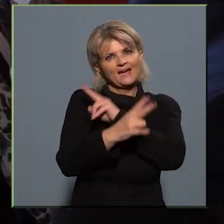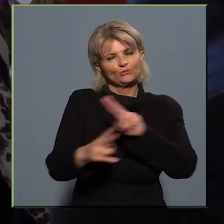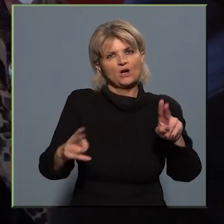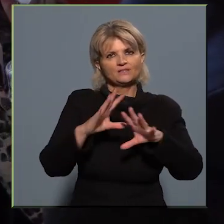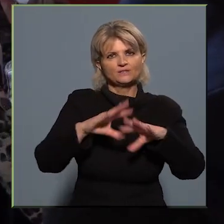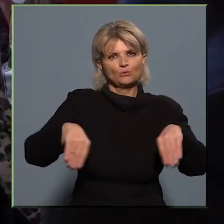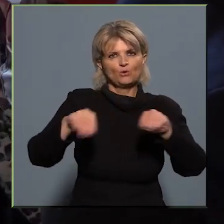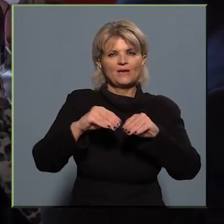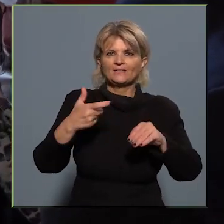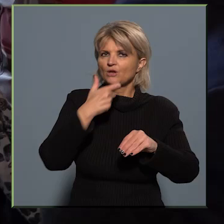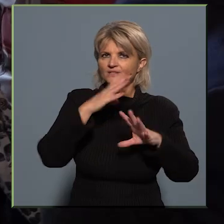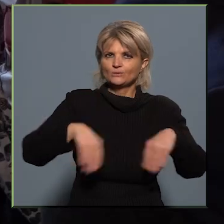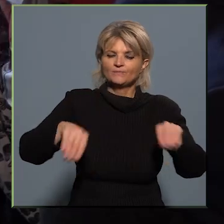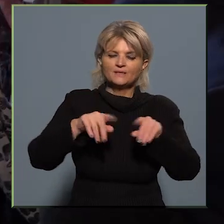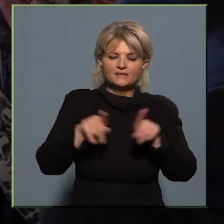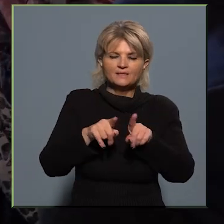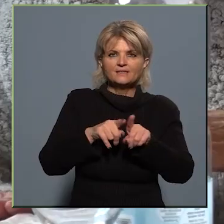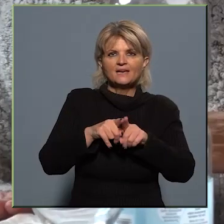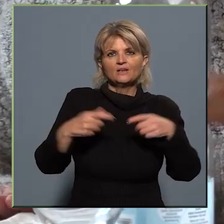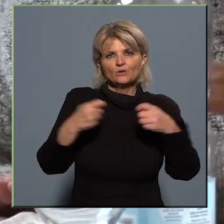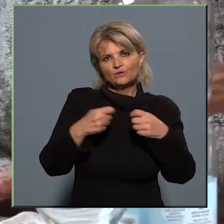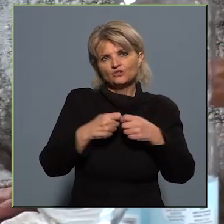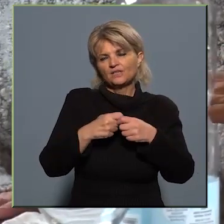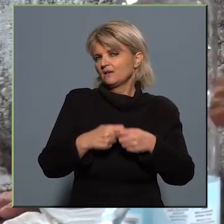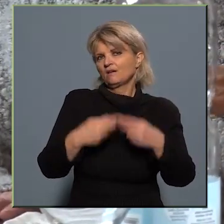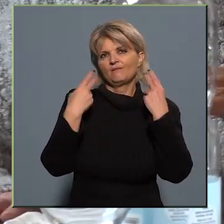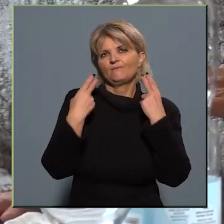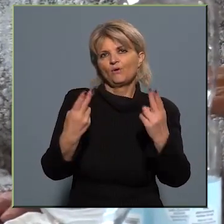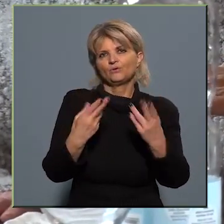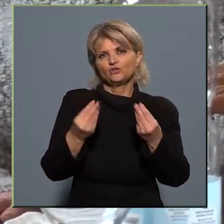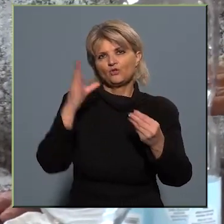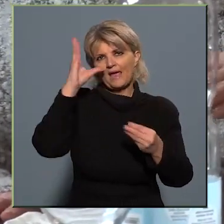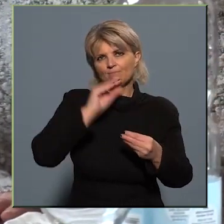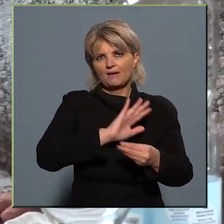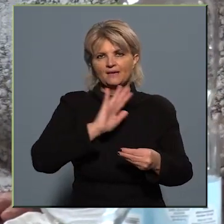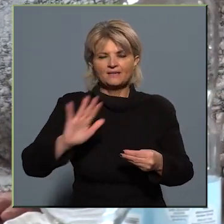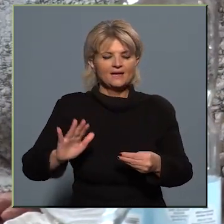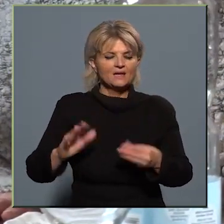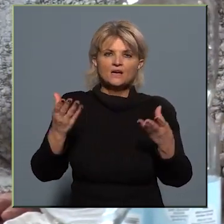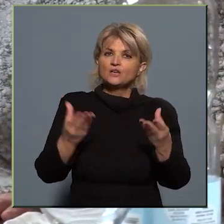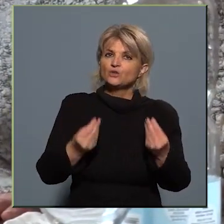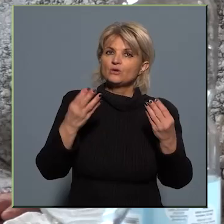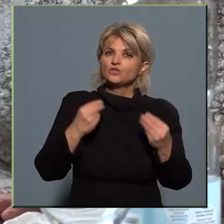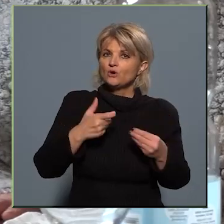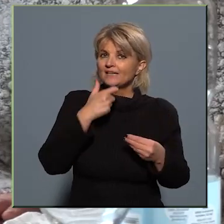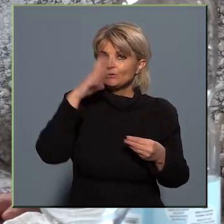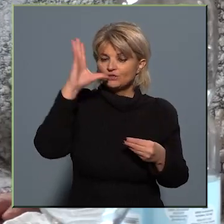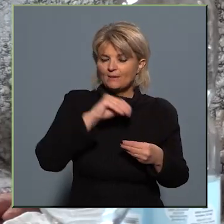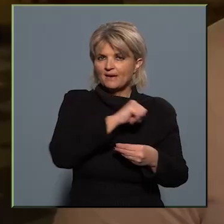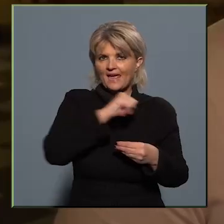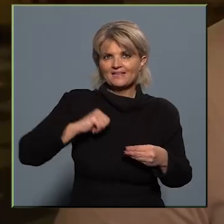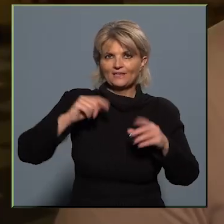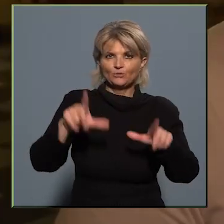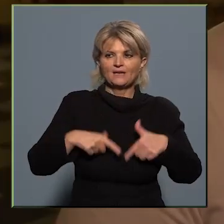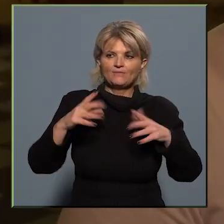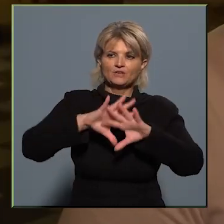a szülőket, nagyszülőket. Így egy ilyen közösség nélkülözhetetlen sokak életében. Nagyon sok idős ember él egyedül, vagy